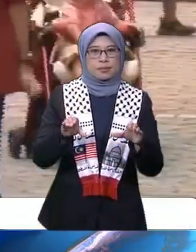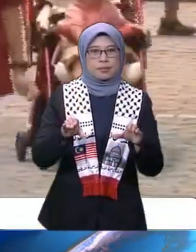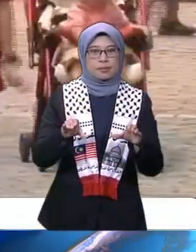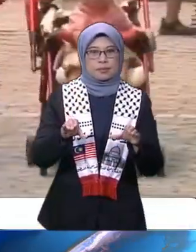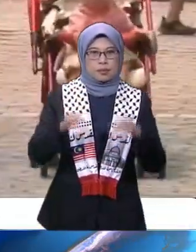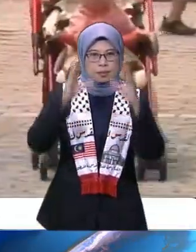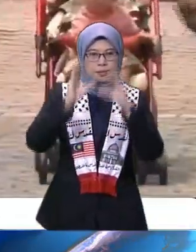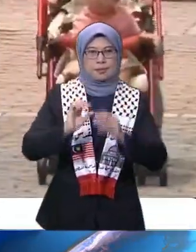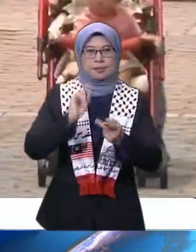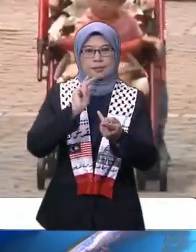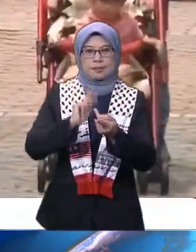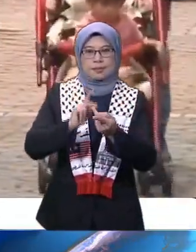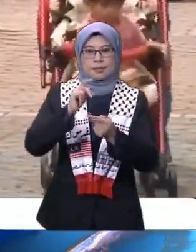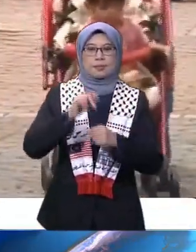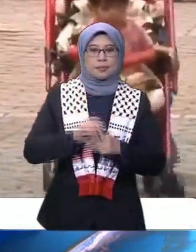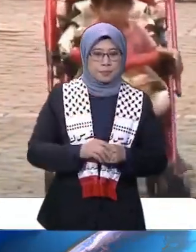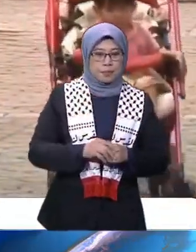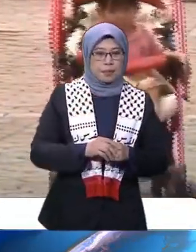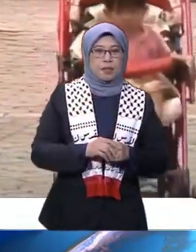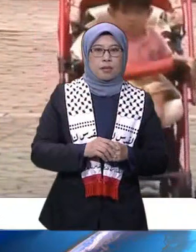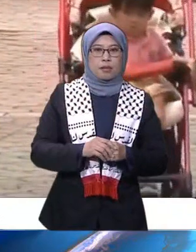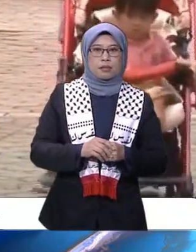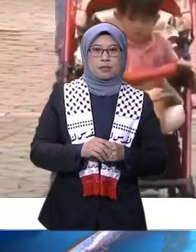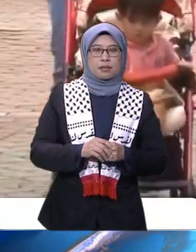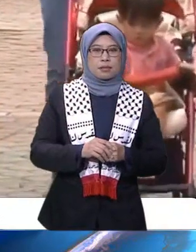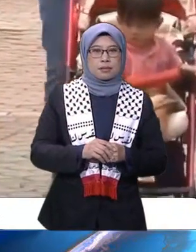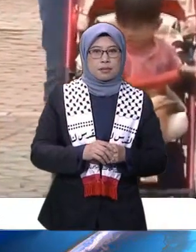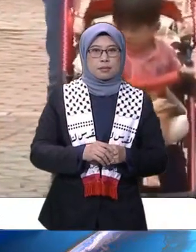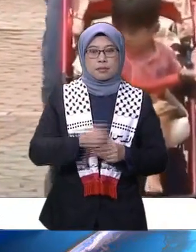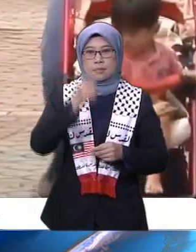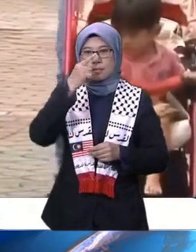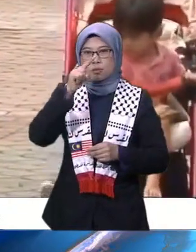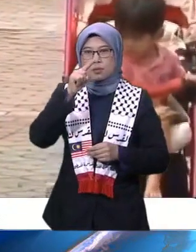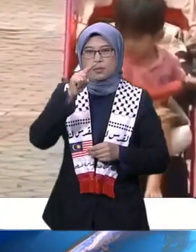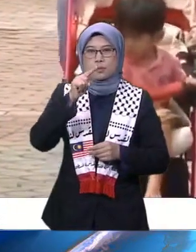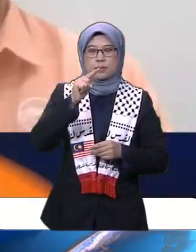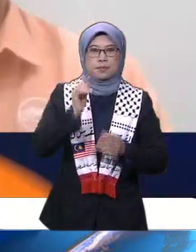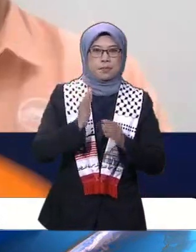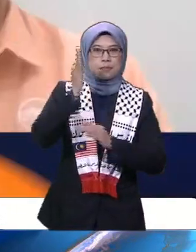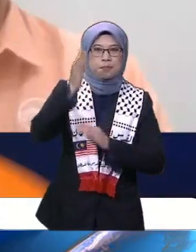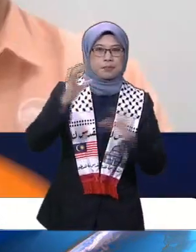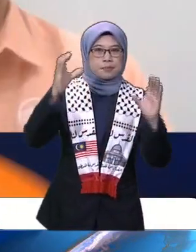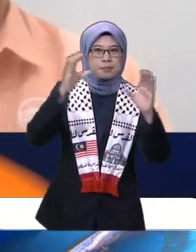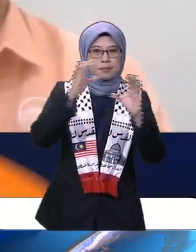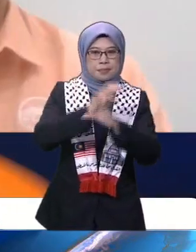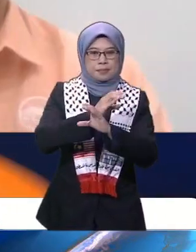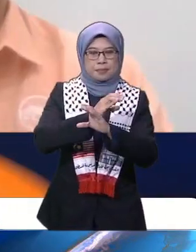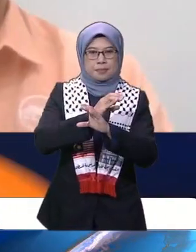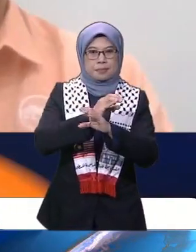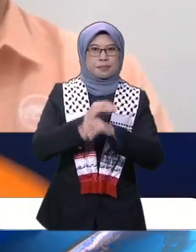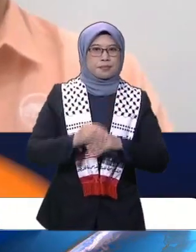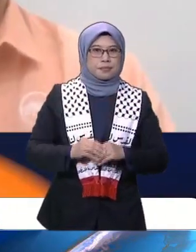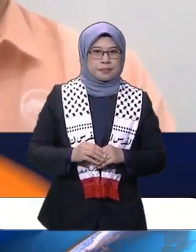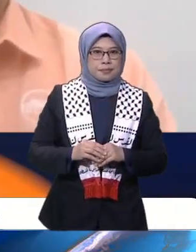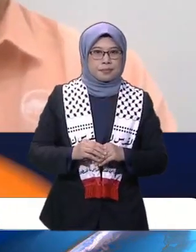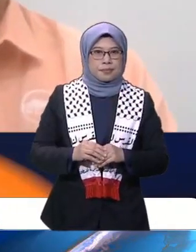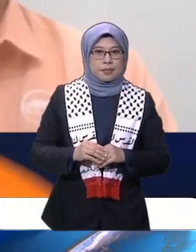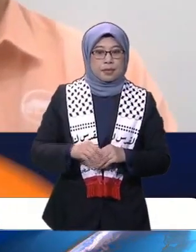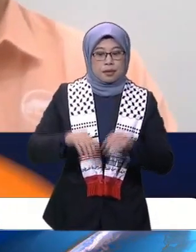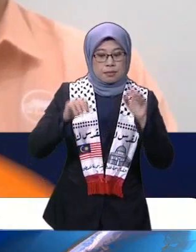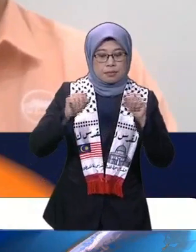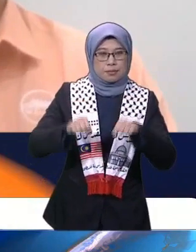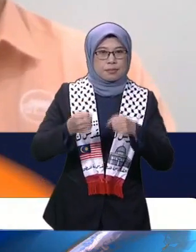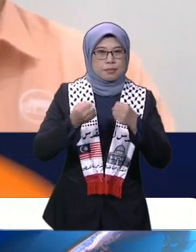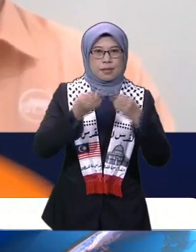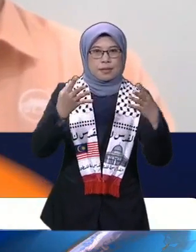in the position of strength to withstand all the possible challenges going forward. Dr. Muhammad Afzal Nizam berkata ia membolehkan